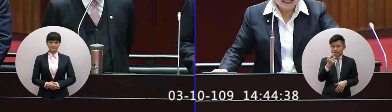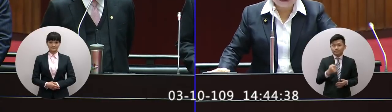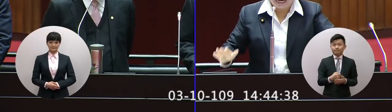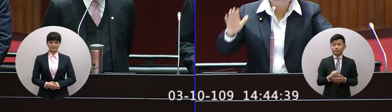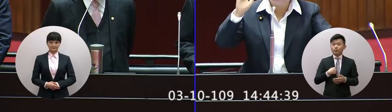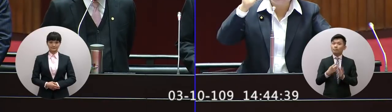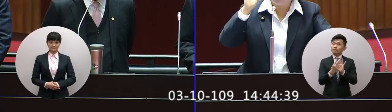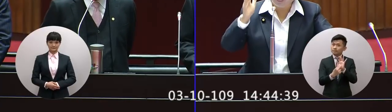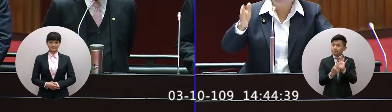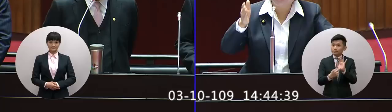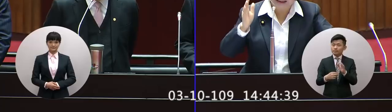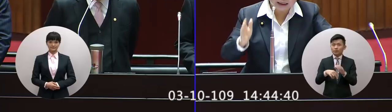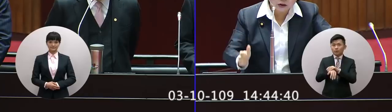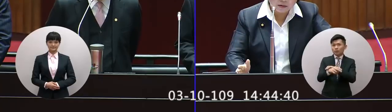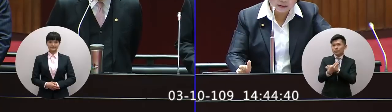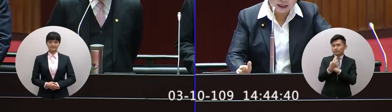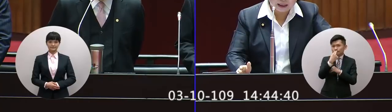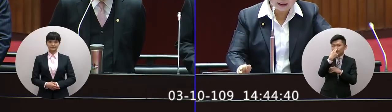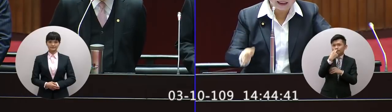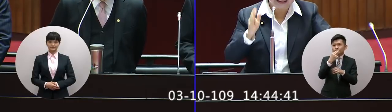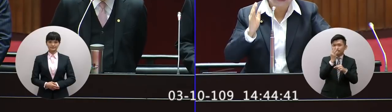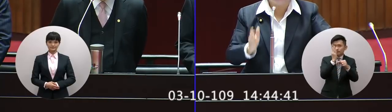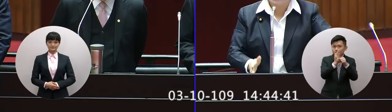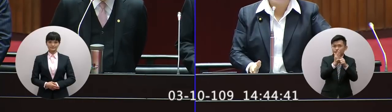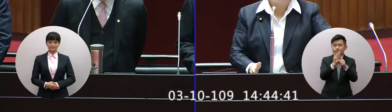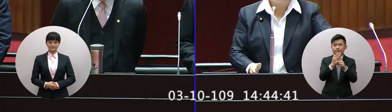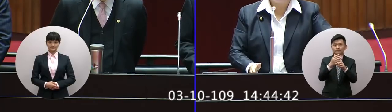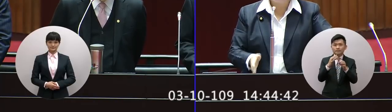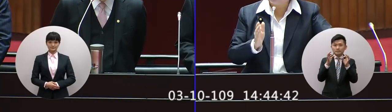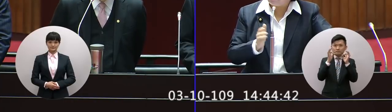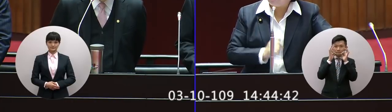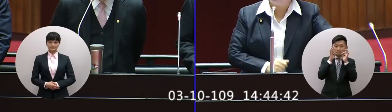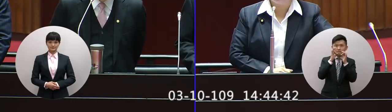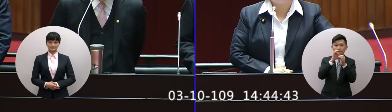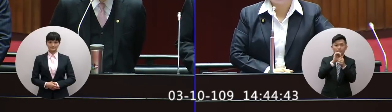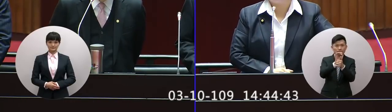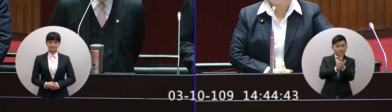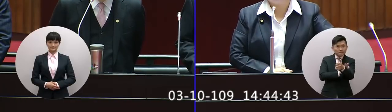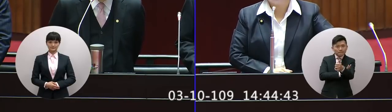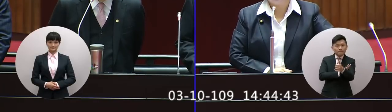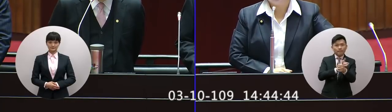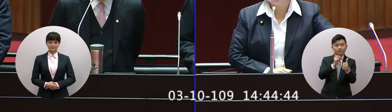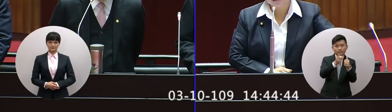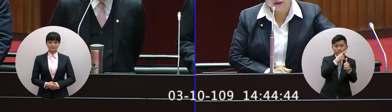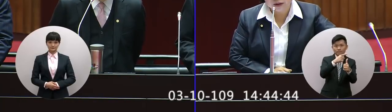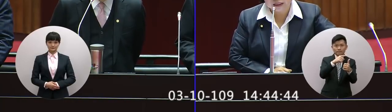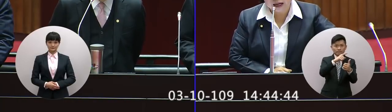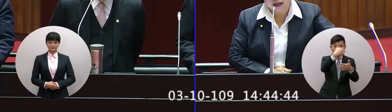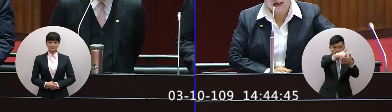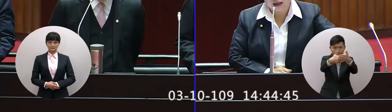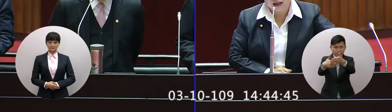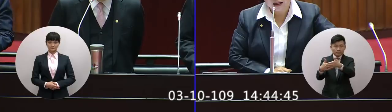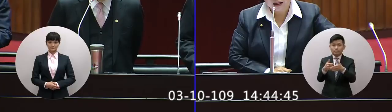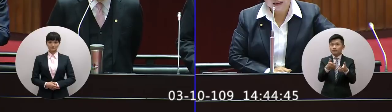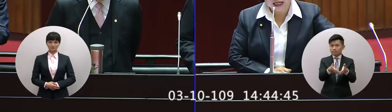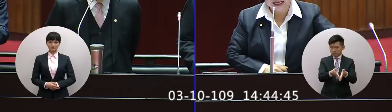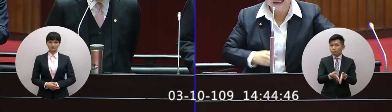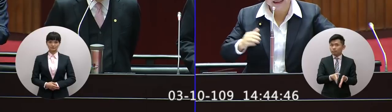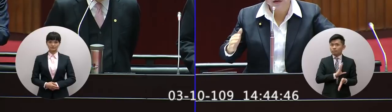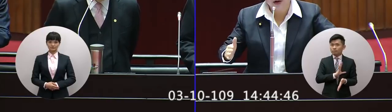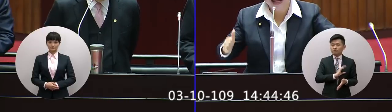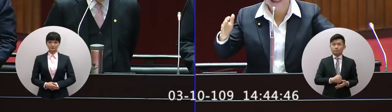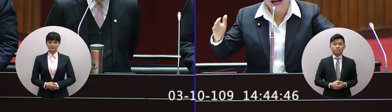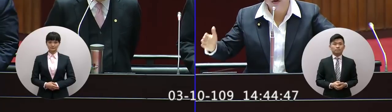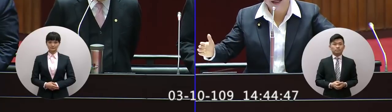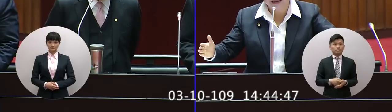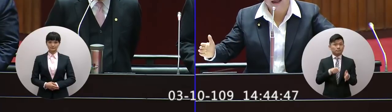说，降低空气中的一级致癌物是有迫切需要的，请教院长，这